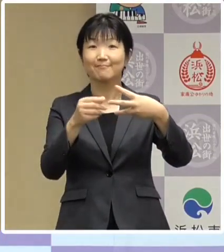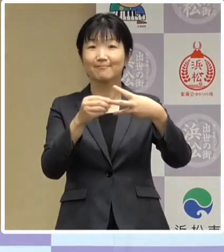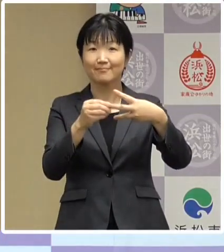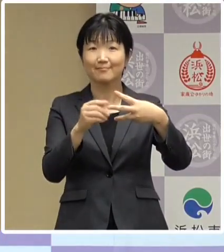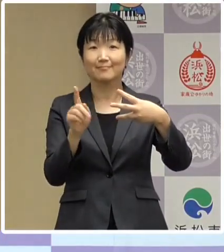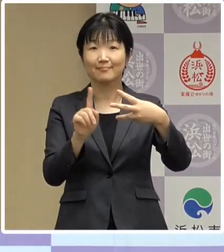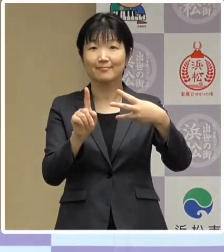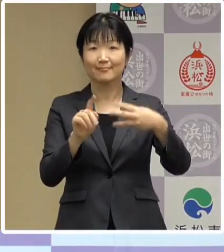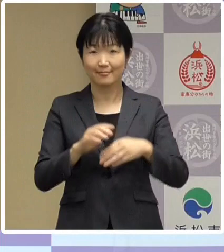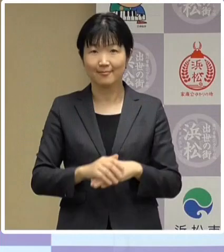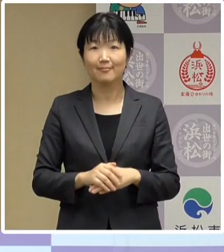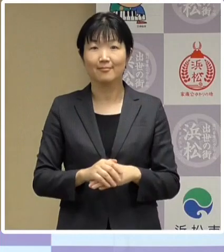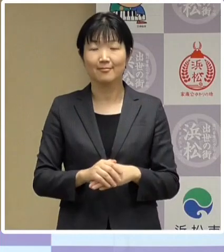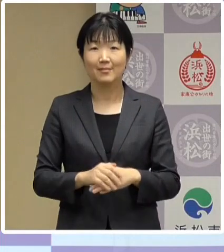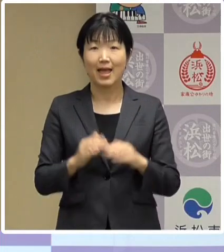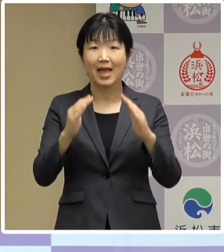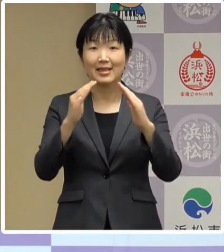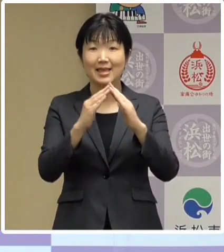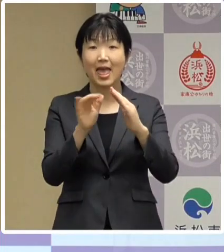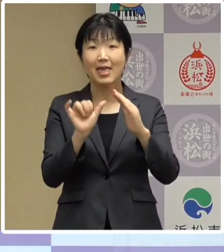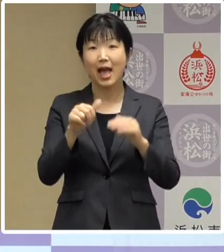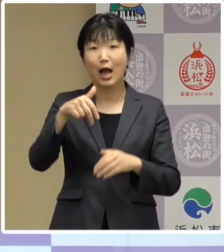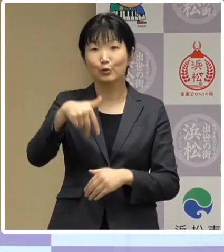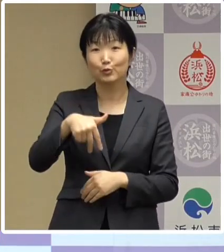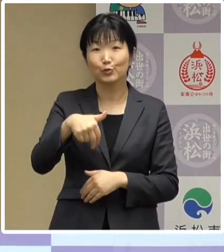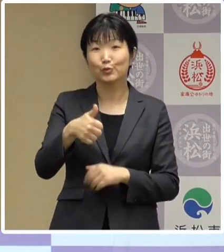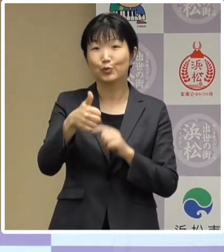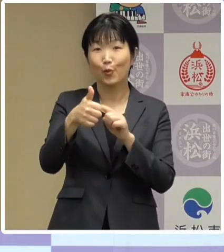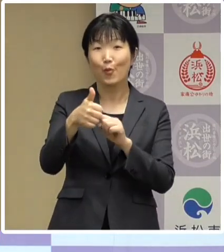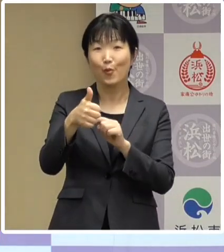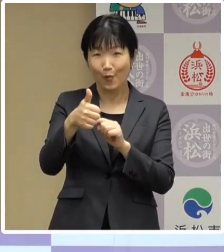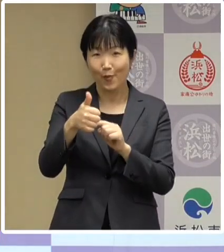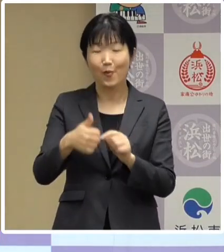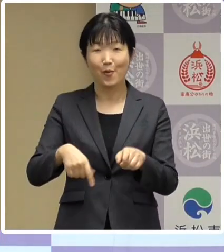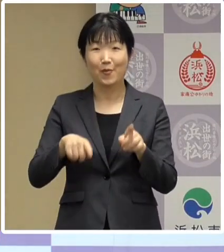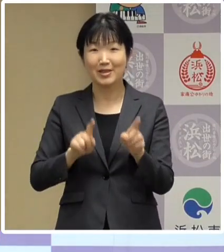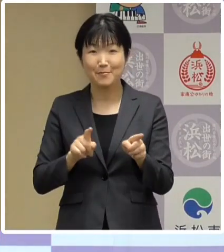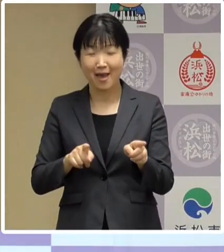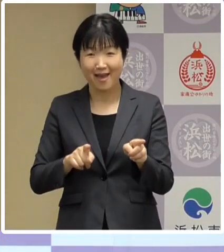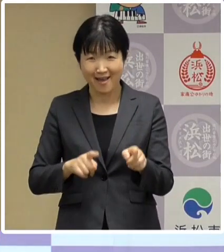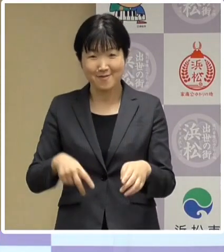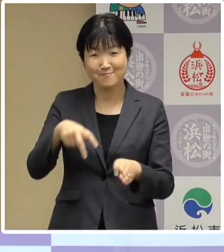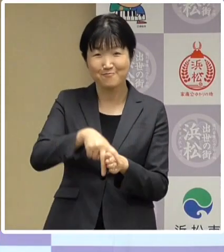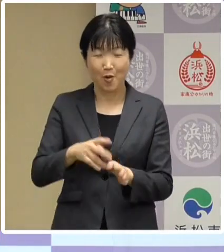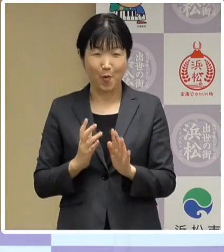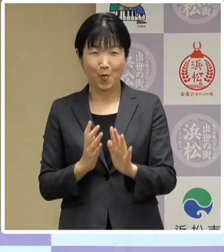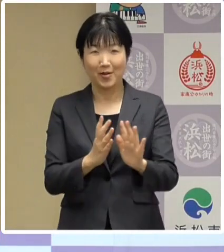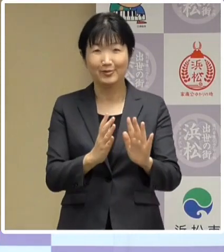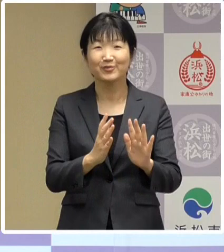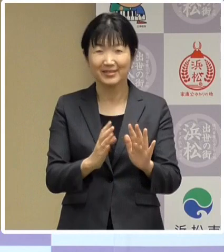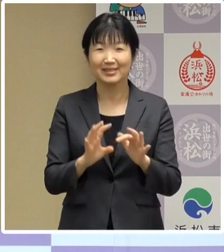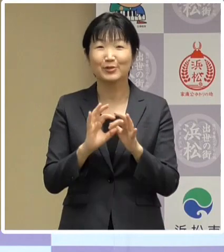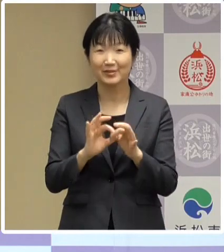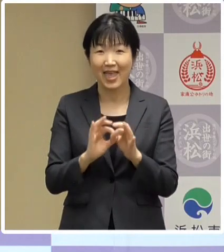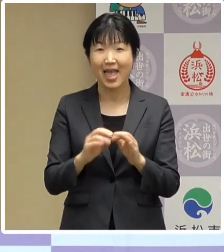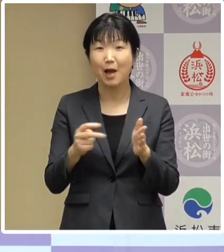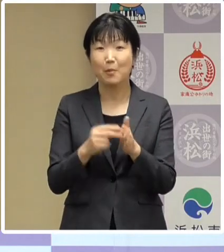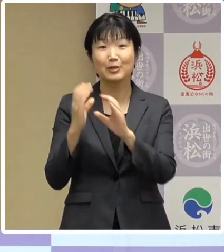2点目は家康公騎馬武者行列アット浜松祭りについてでございます